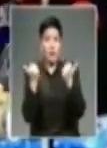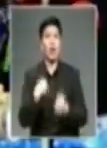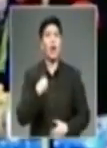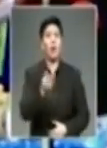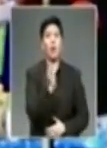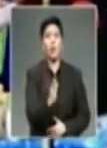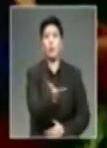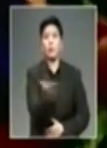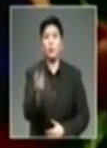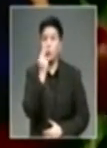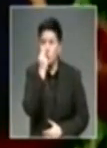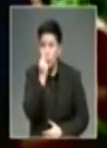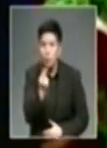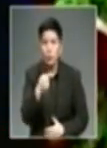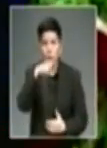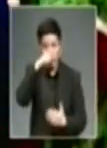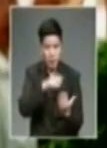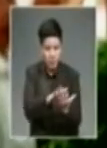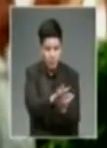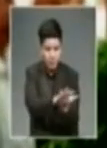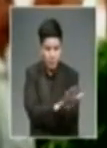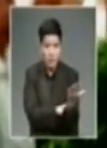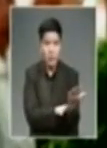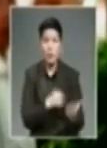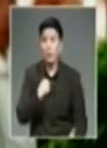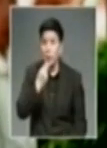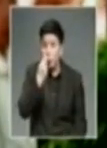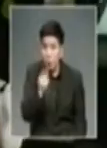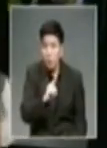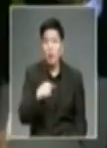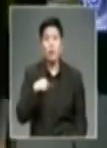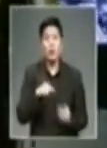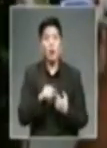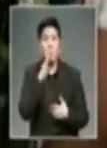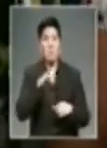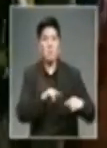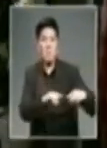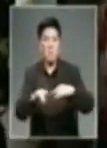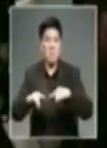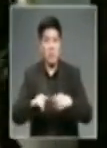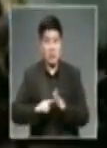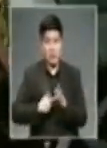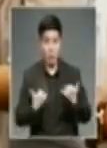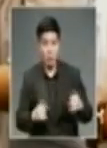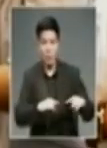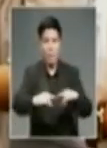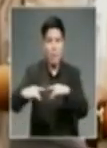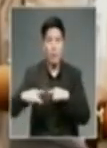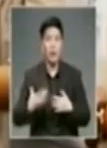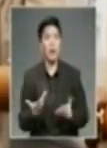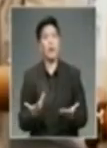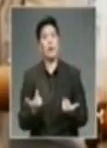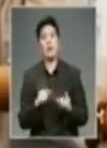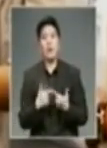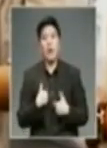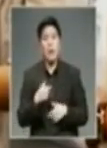ได้มองภาพรวมของประเทศชาติไปด้วยว่าถ้าทุกอย่างมันเกิดความขัดแย้งตั้งแต่บัดนี้ไม่ว่าจะด้วยการ